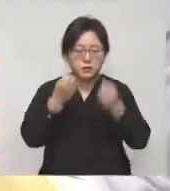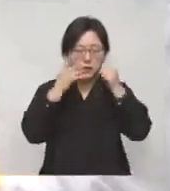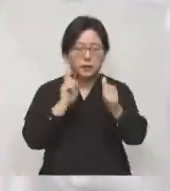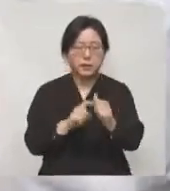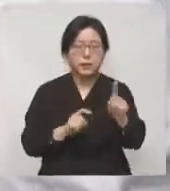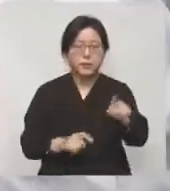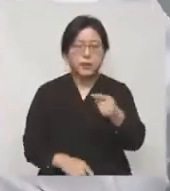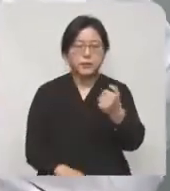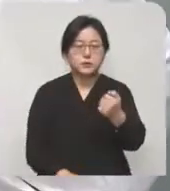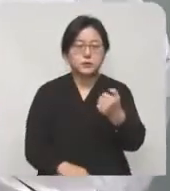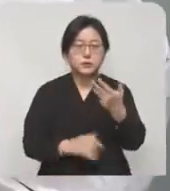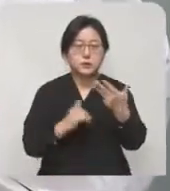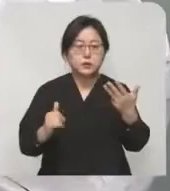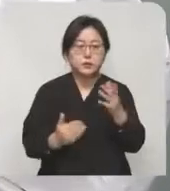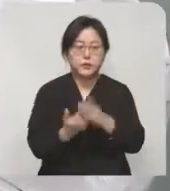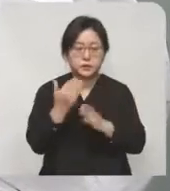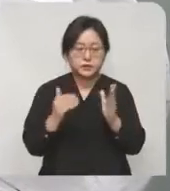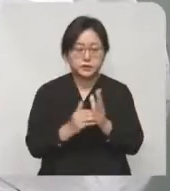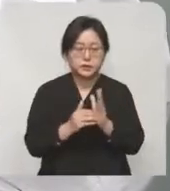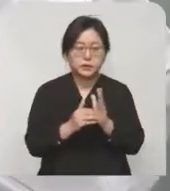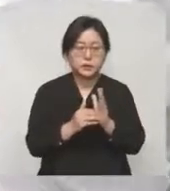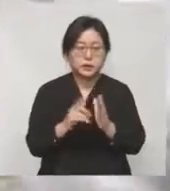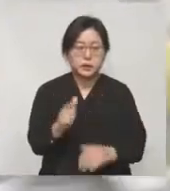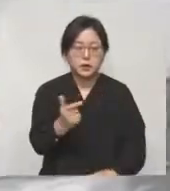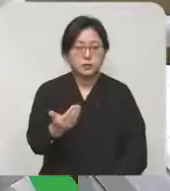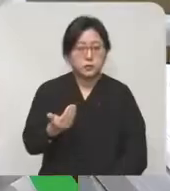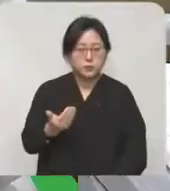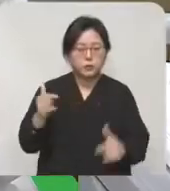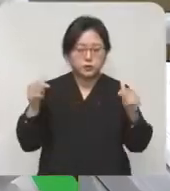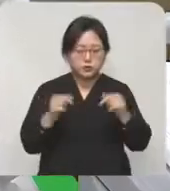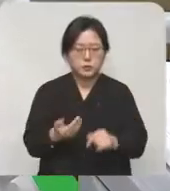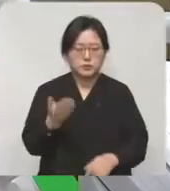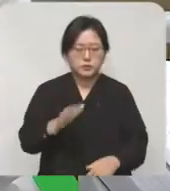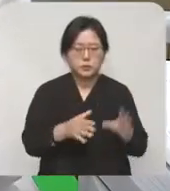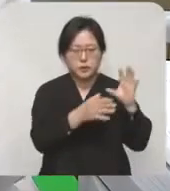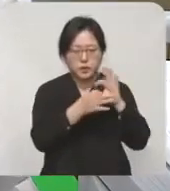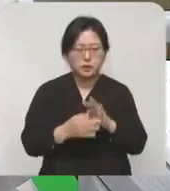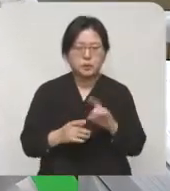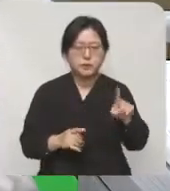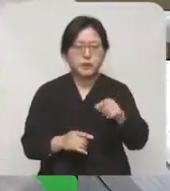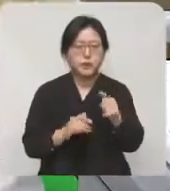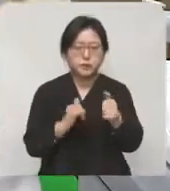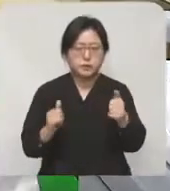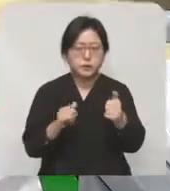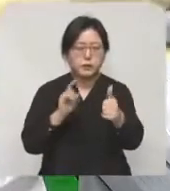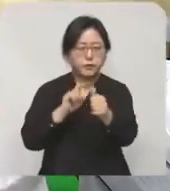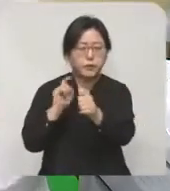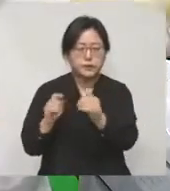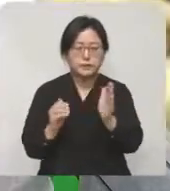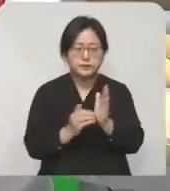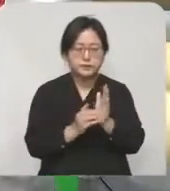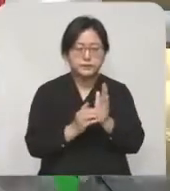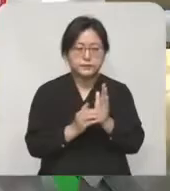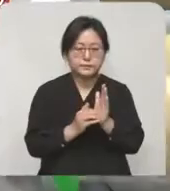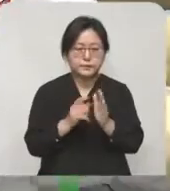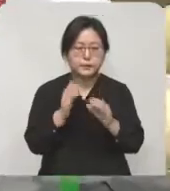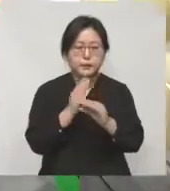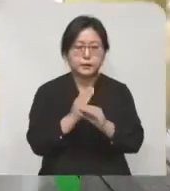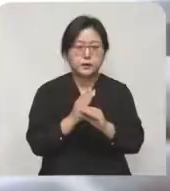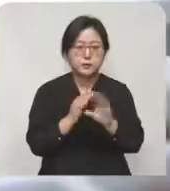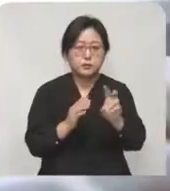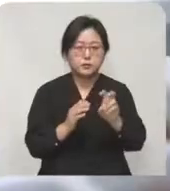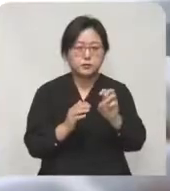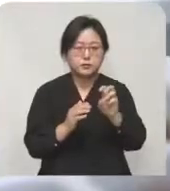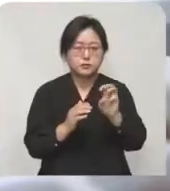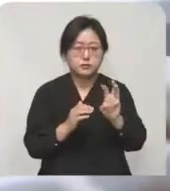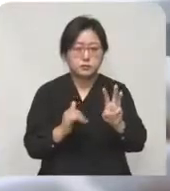백신 8명이 발생했습니다 전날보다 다소 줄긴 했지만 연일 150명이 넘는 밥 피자 줍니다 이 가운데 32명